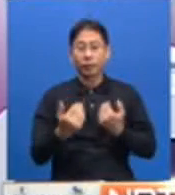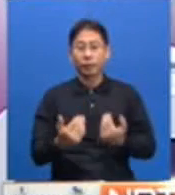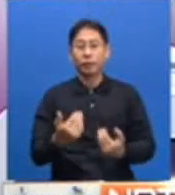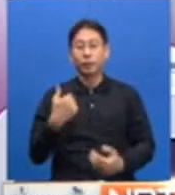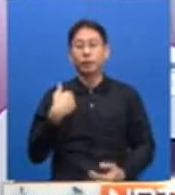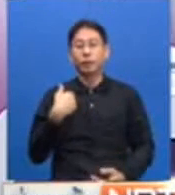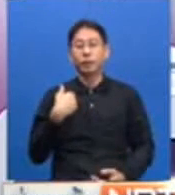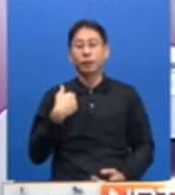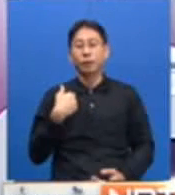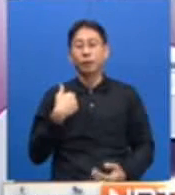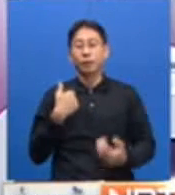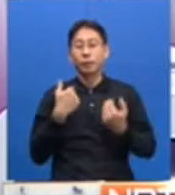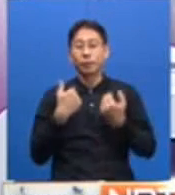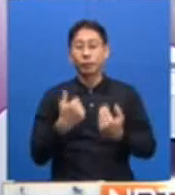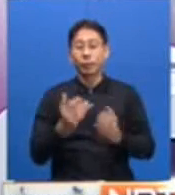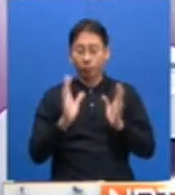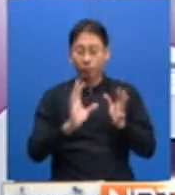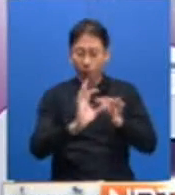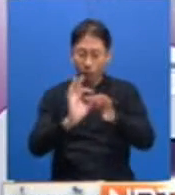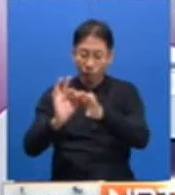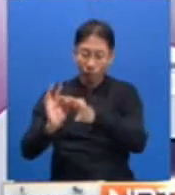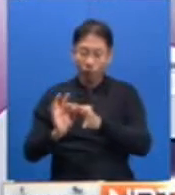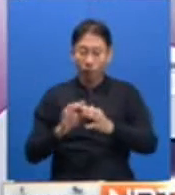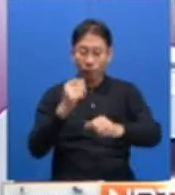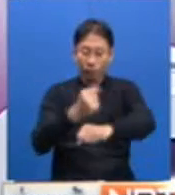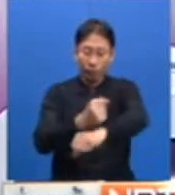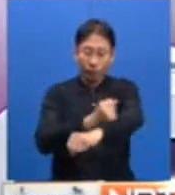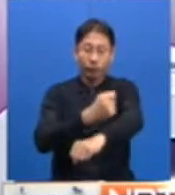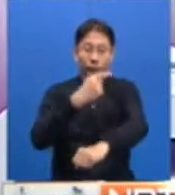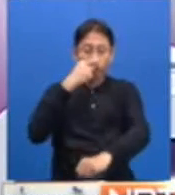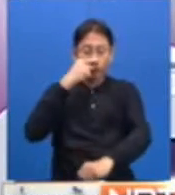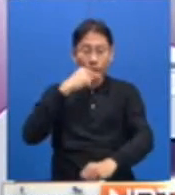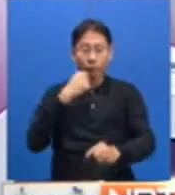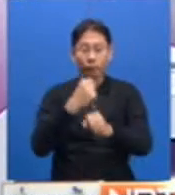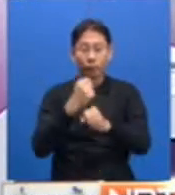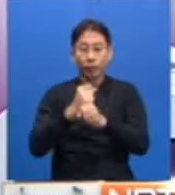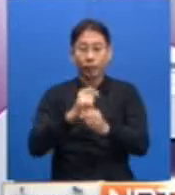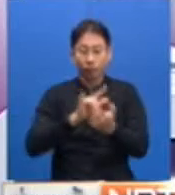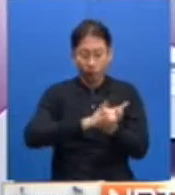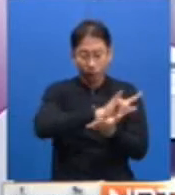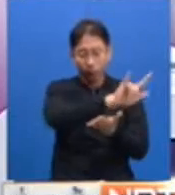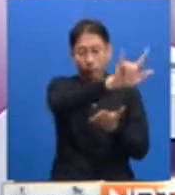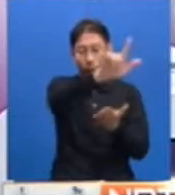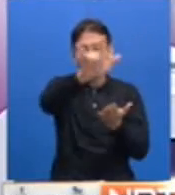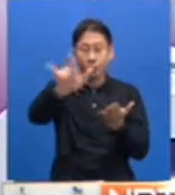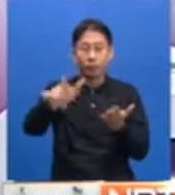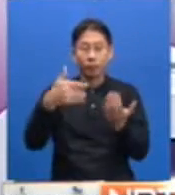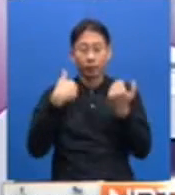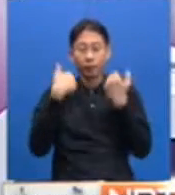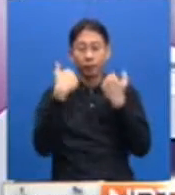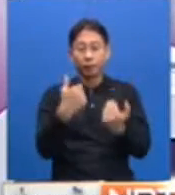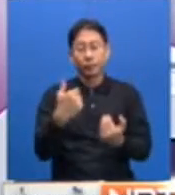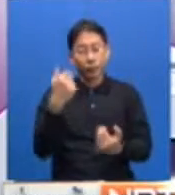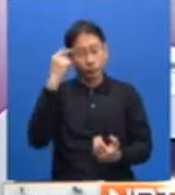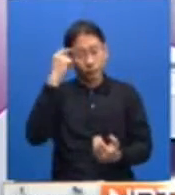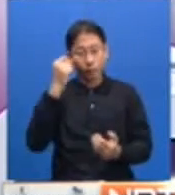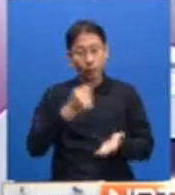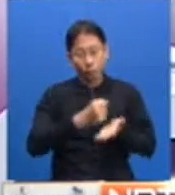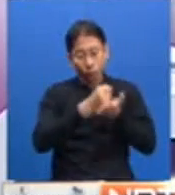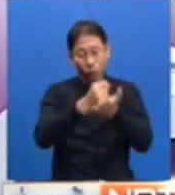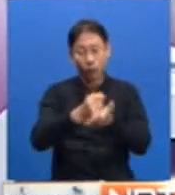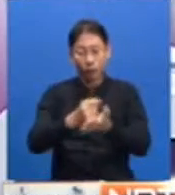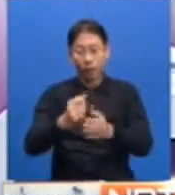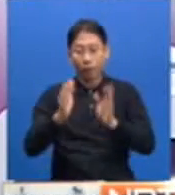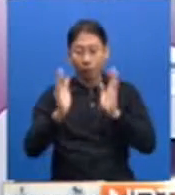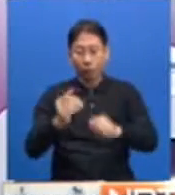มาดูอีกเรื่องหนึ่งที่เกี่ยวข้องกับแรงงานไทยที่ไปทำงานต่างประเทศเช่นเดียวกันนะคะหลังจากที่มีการระดมกำลังกันช่วยเหลือแรงง